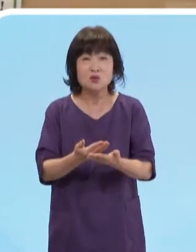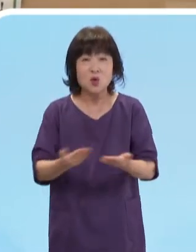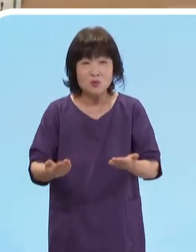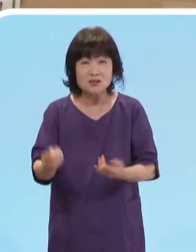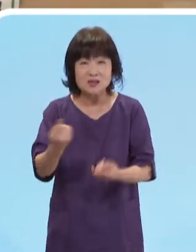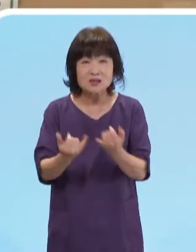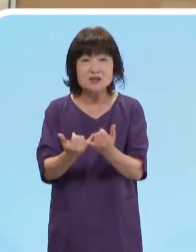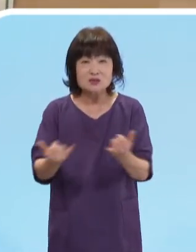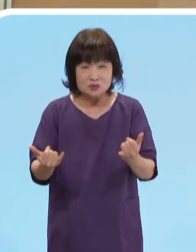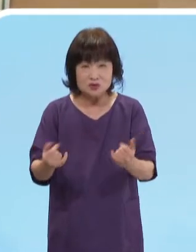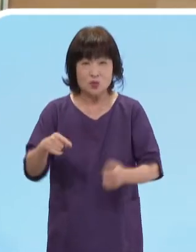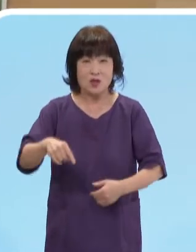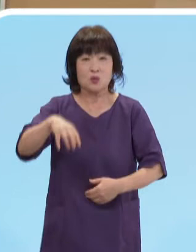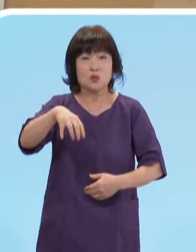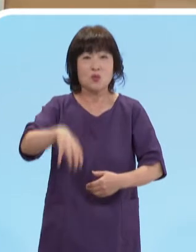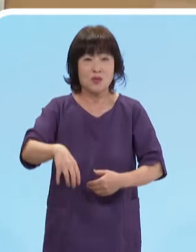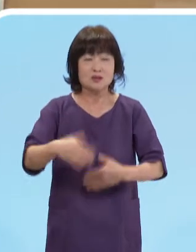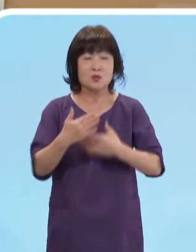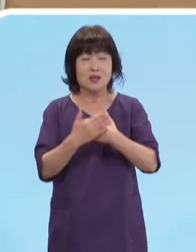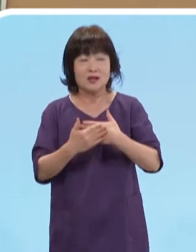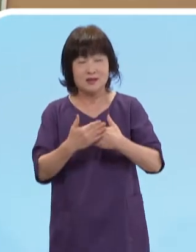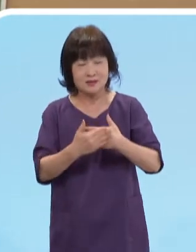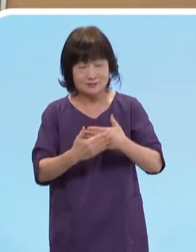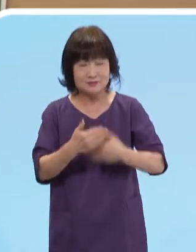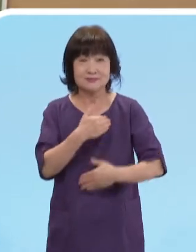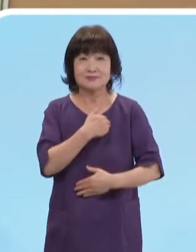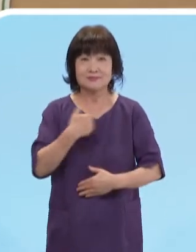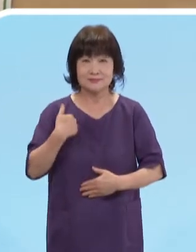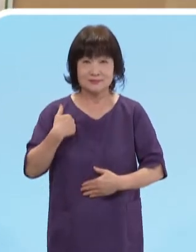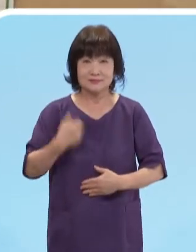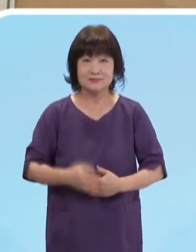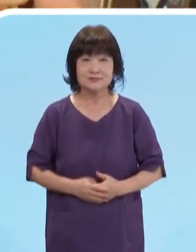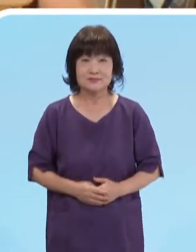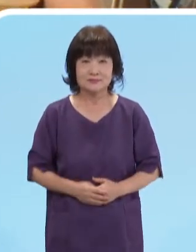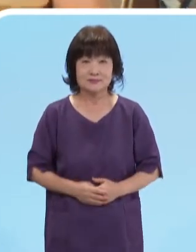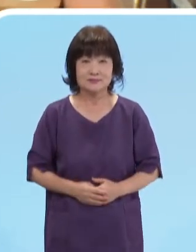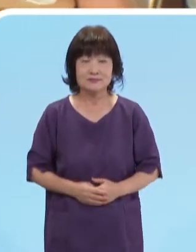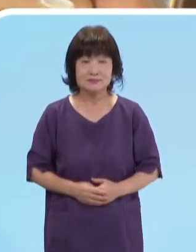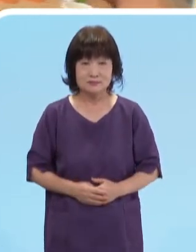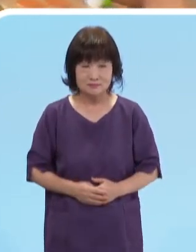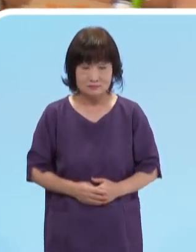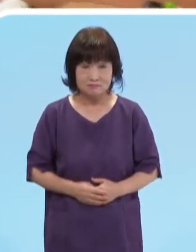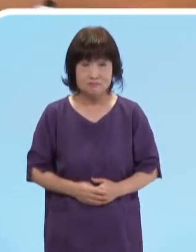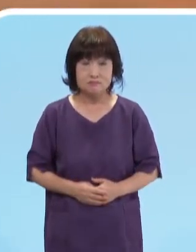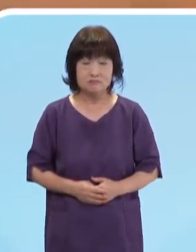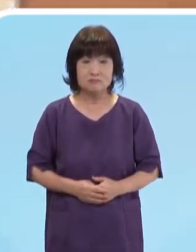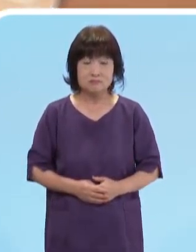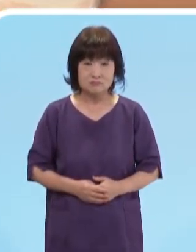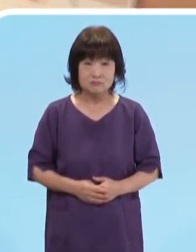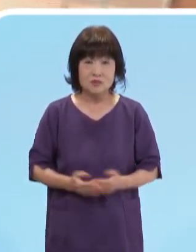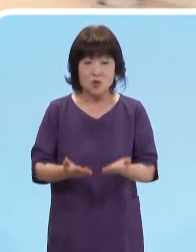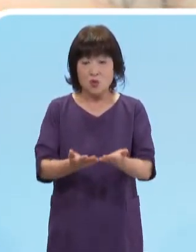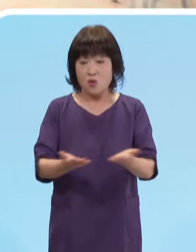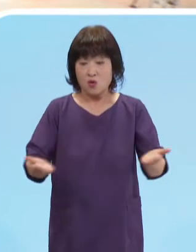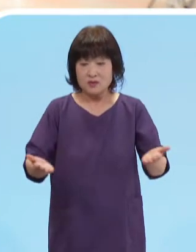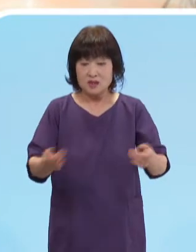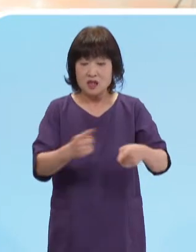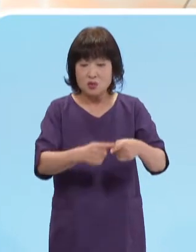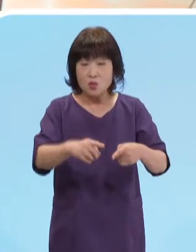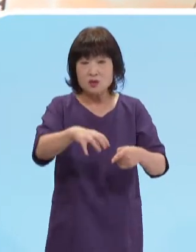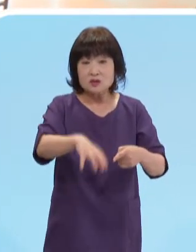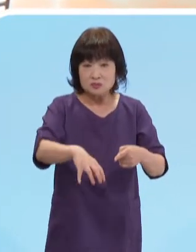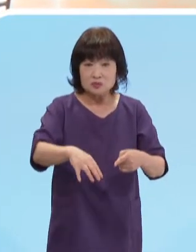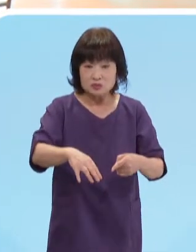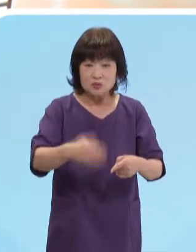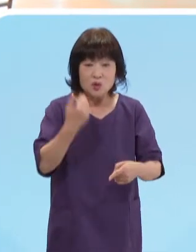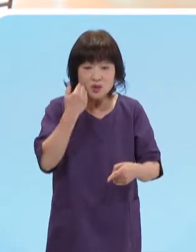ただいて、ここで休憩していただくという場所になってます。 店舗の一角に誰でも立ち寄れる